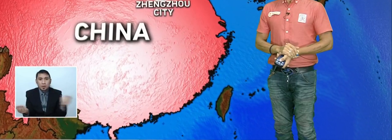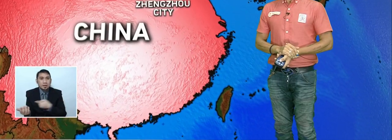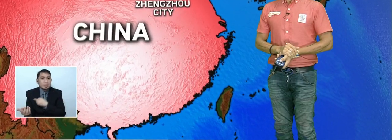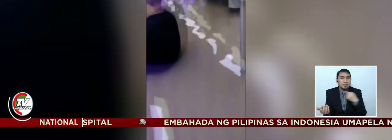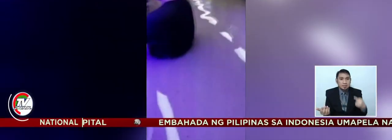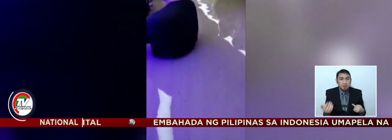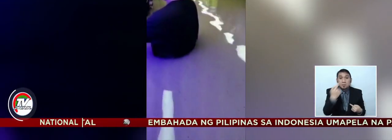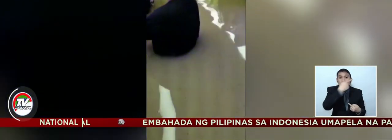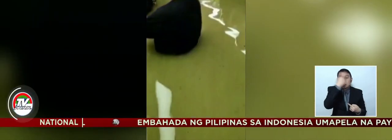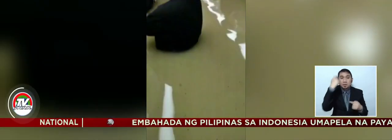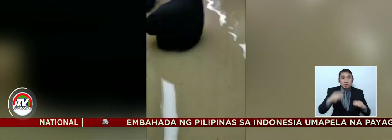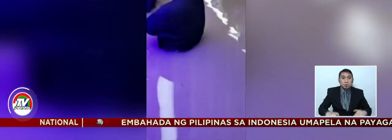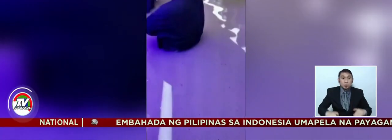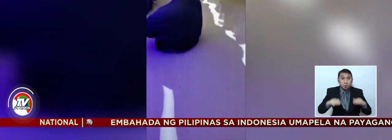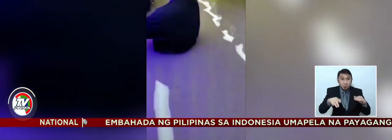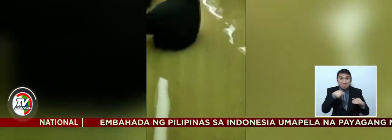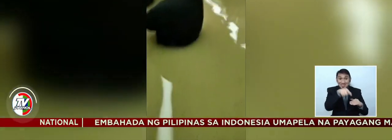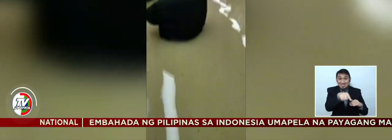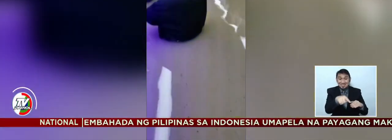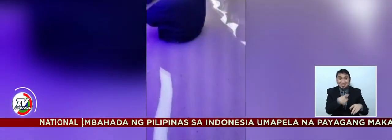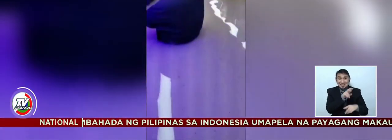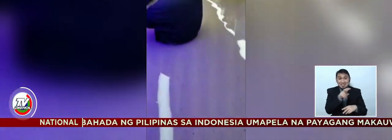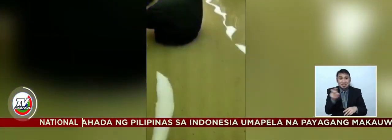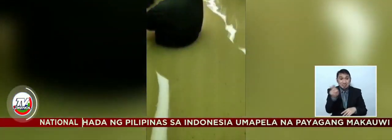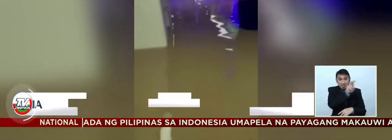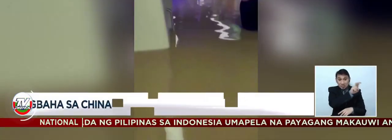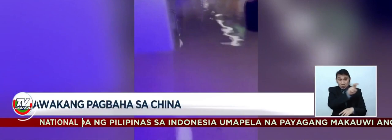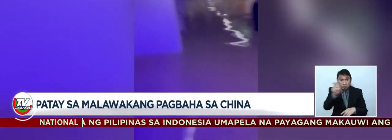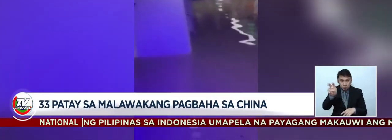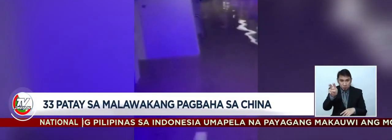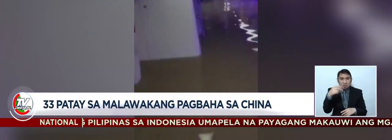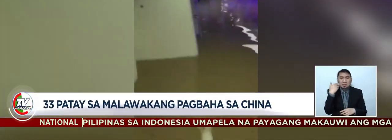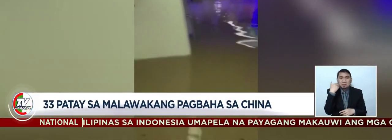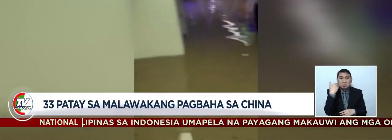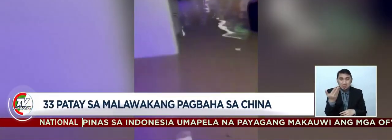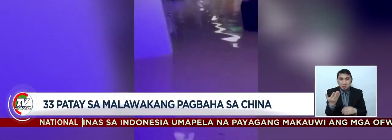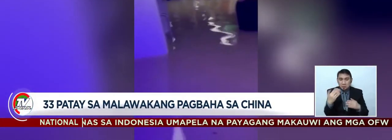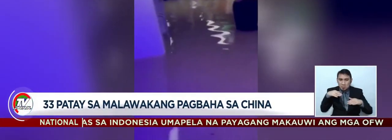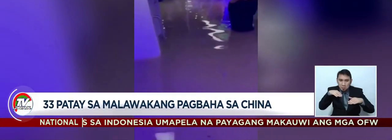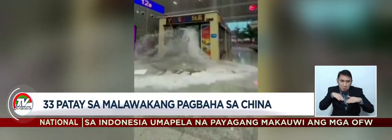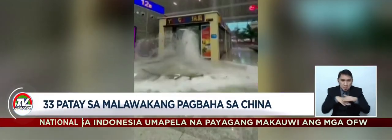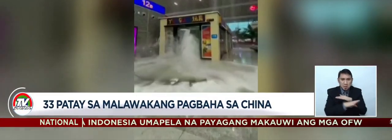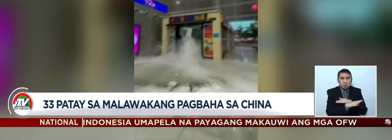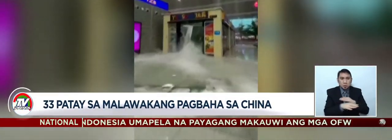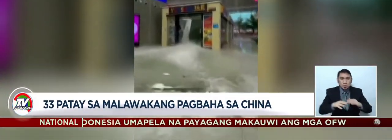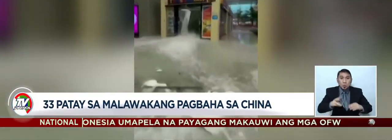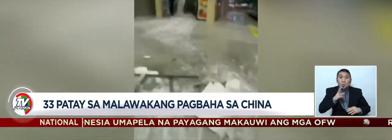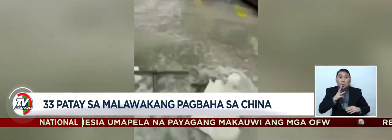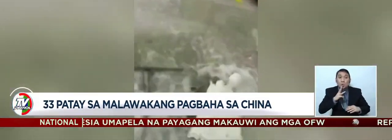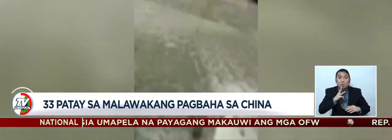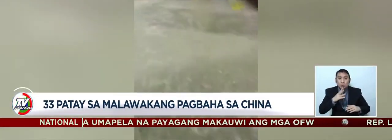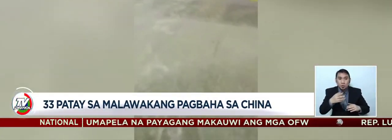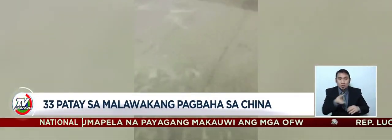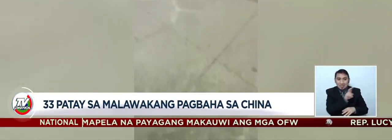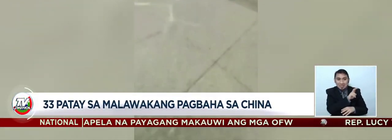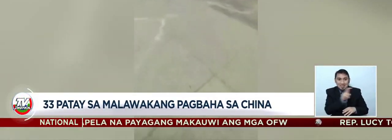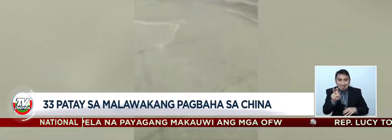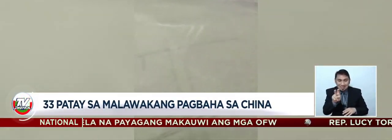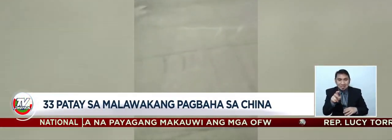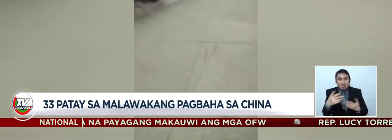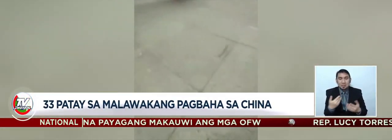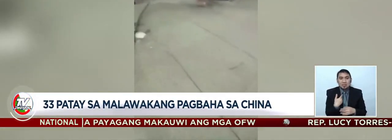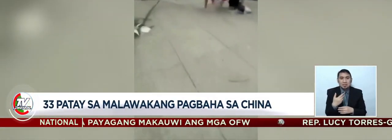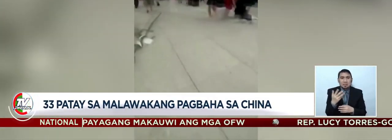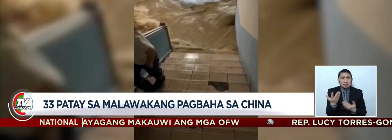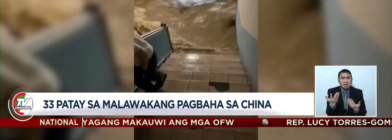ang namatay sa loob ng subway sa Zhengzhou City sa Henan Province nang pumasok ang baha sa loob ng tren. Higit 600 mm ng ulan o